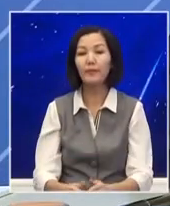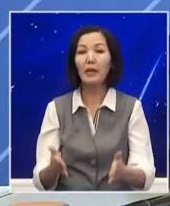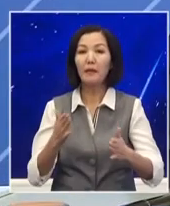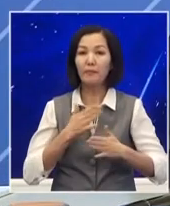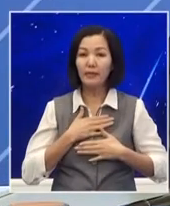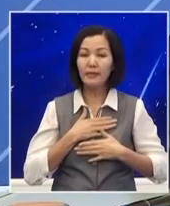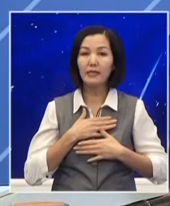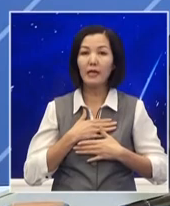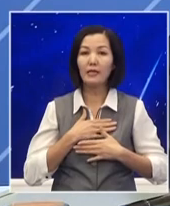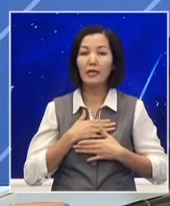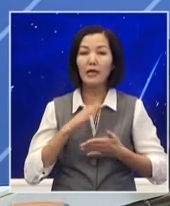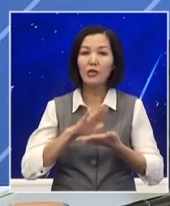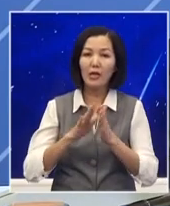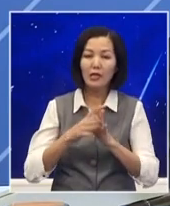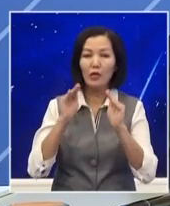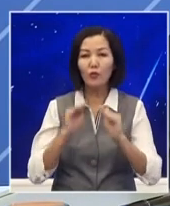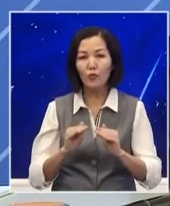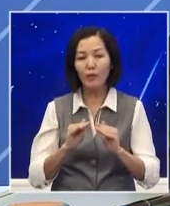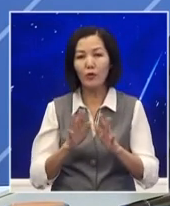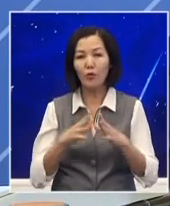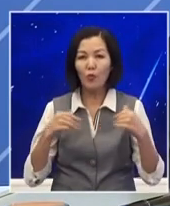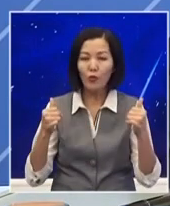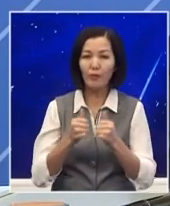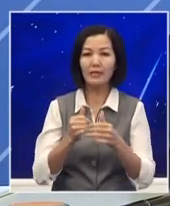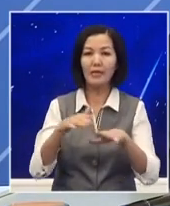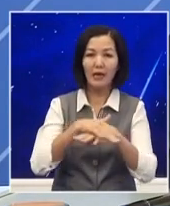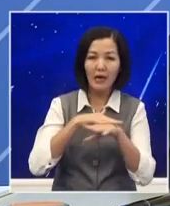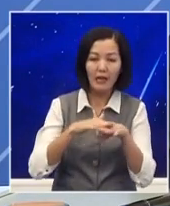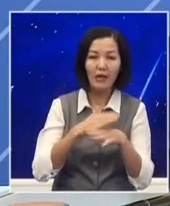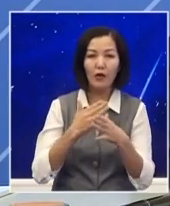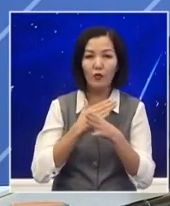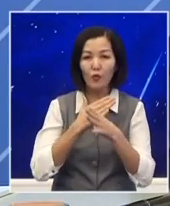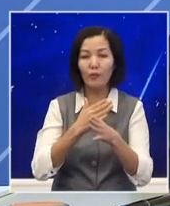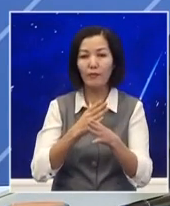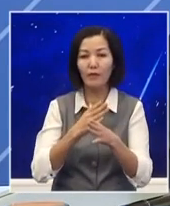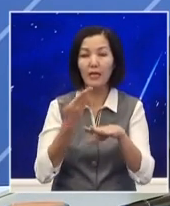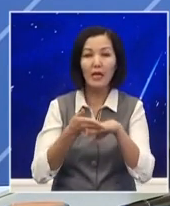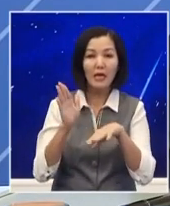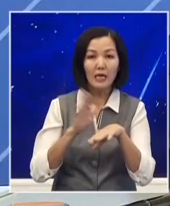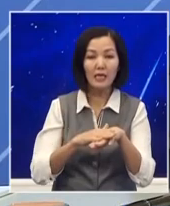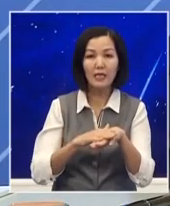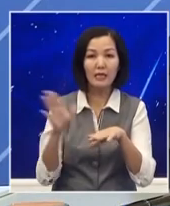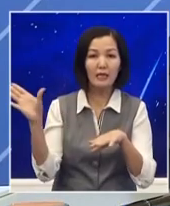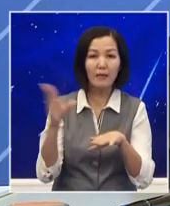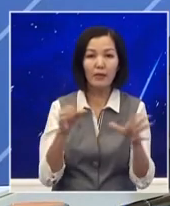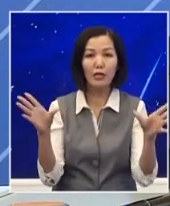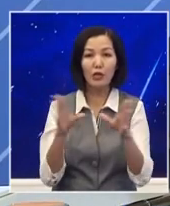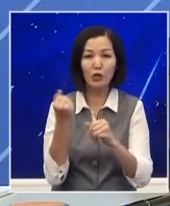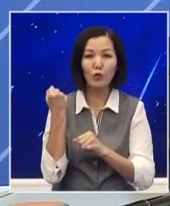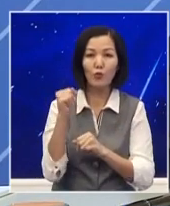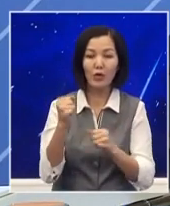мұқтаж жандарға қол ұшын беріп, түрлі қиындықтармен бірге күрестік. Осылайша адамгершілік